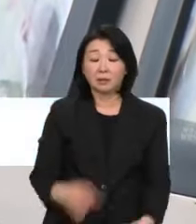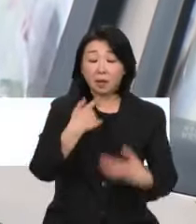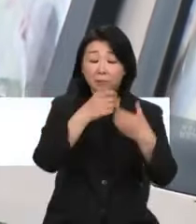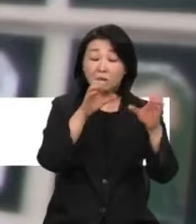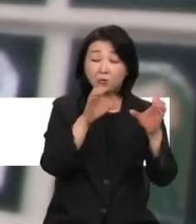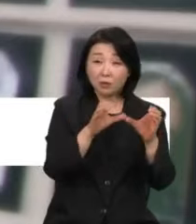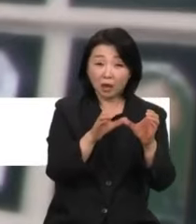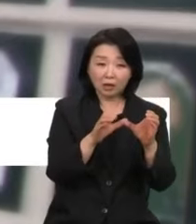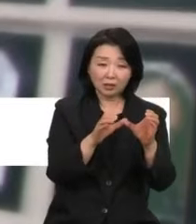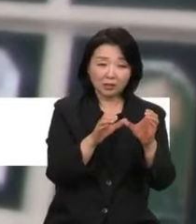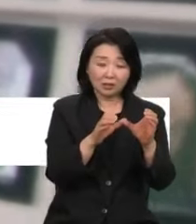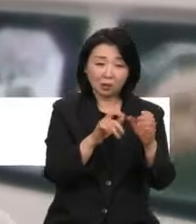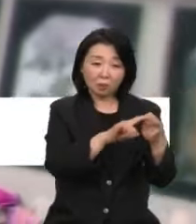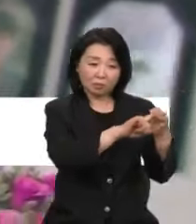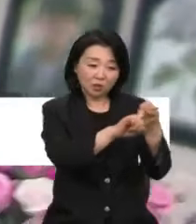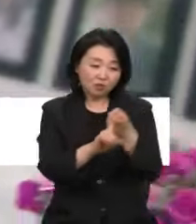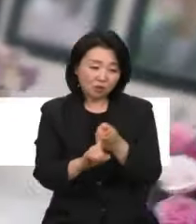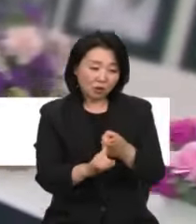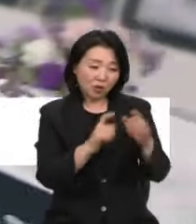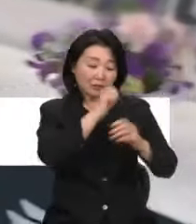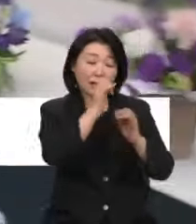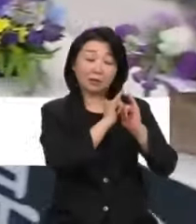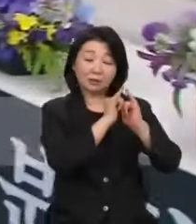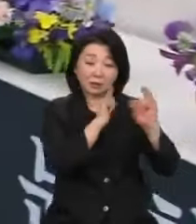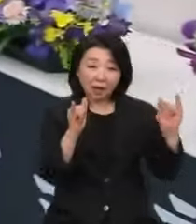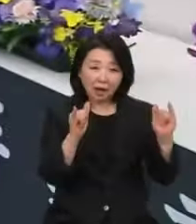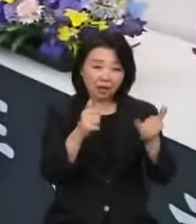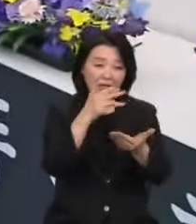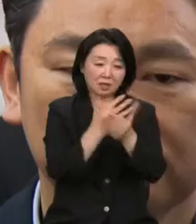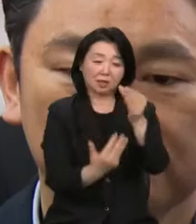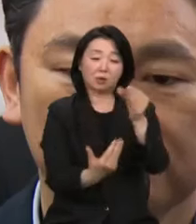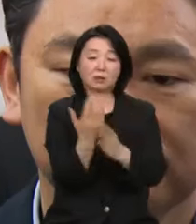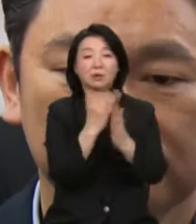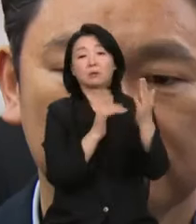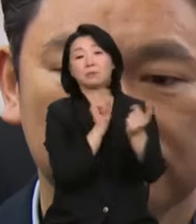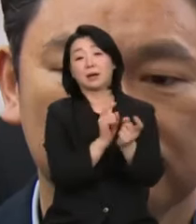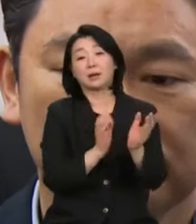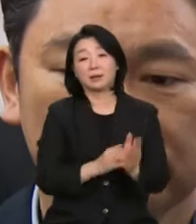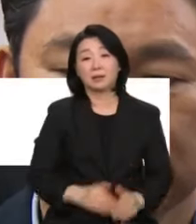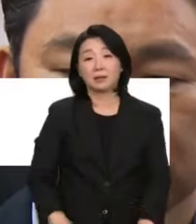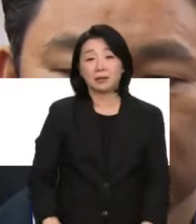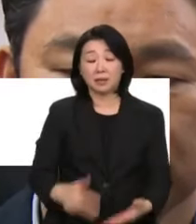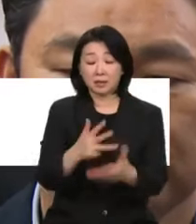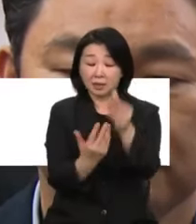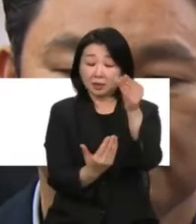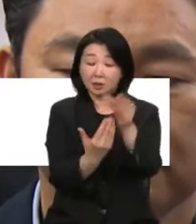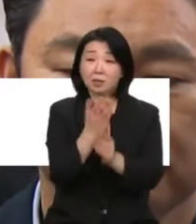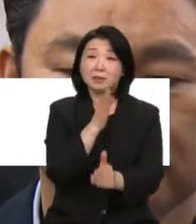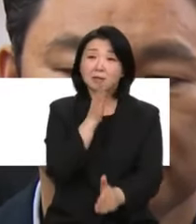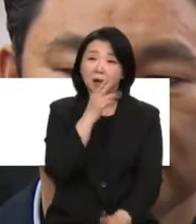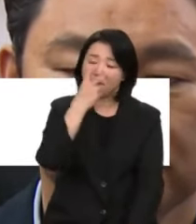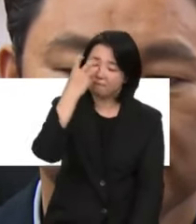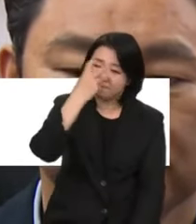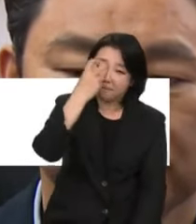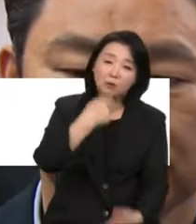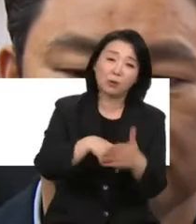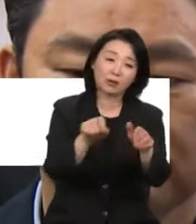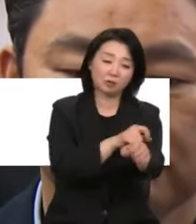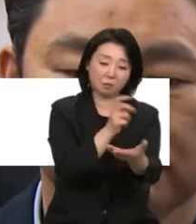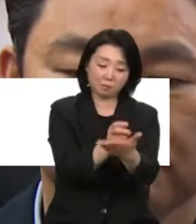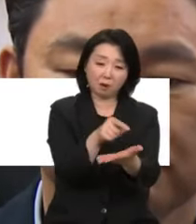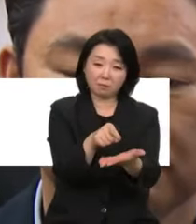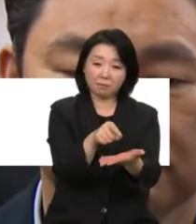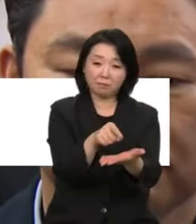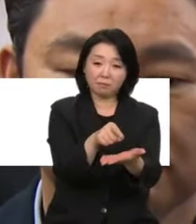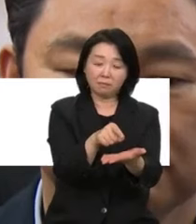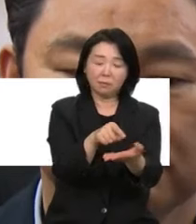비례대표 정당인 더민주연합 당선자들은 이태원 참사 유가족을 만났습니다. 이태원 참사 진상규명 특별법은 정말